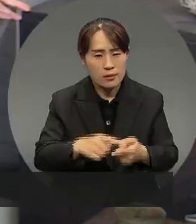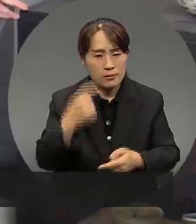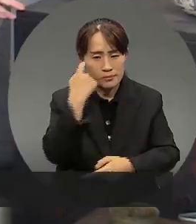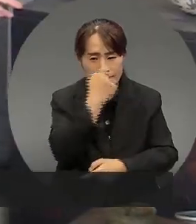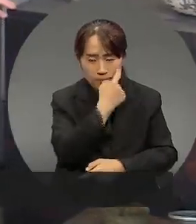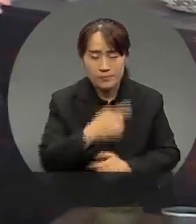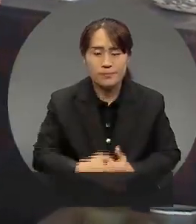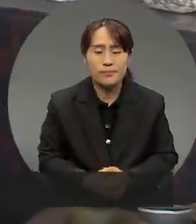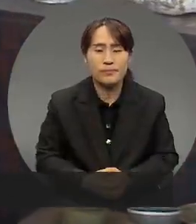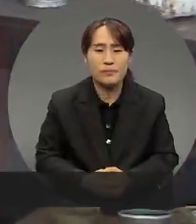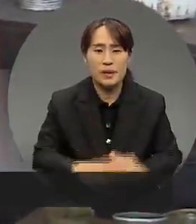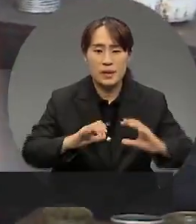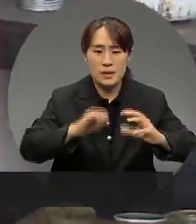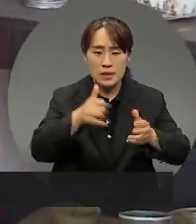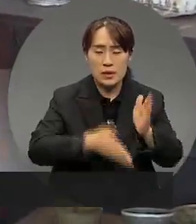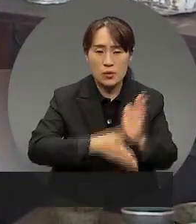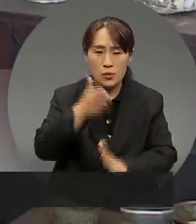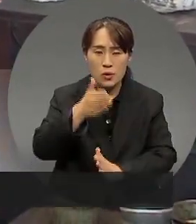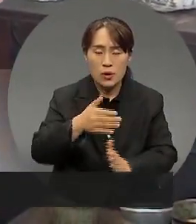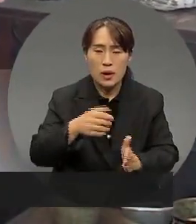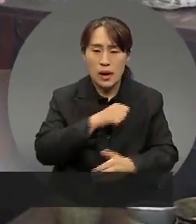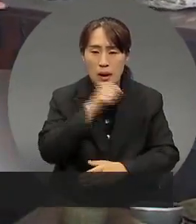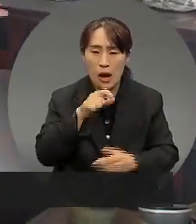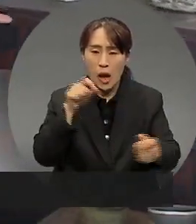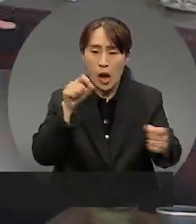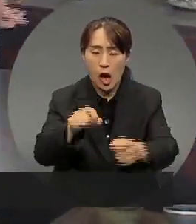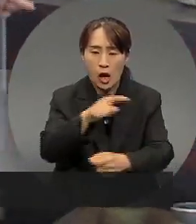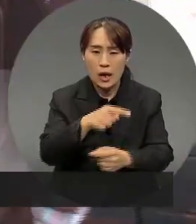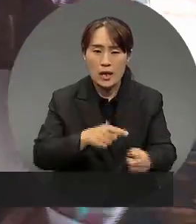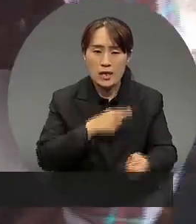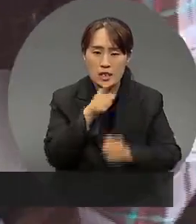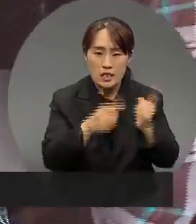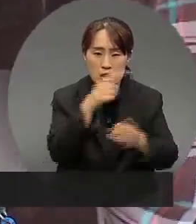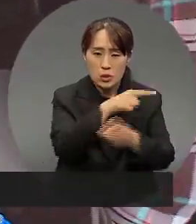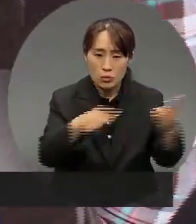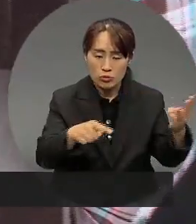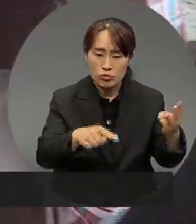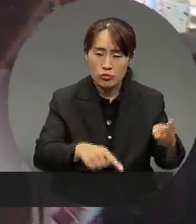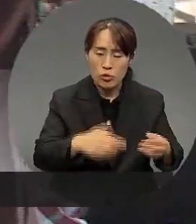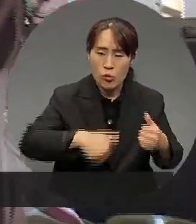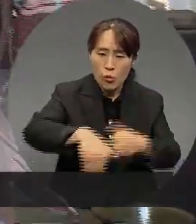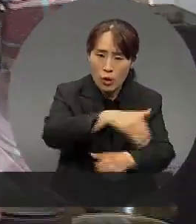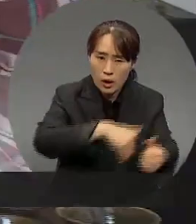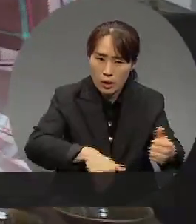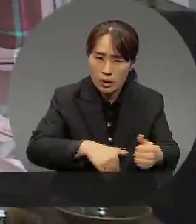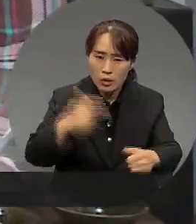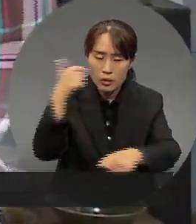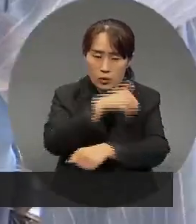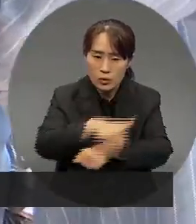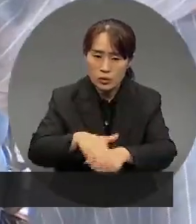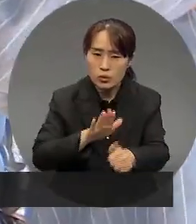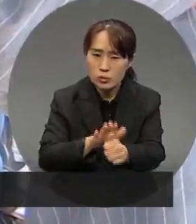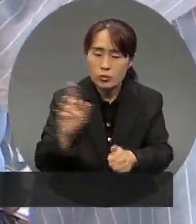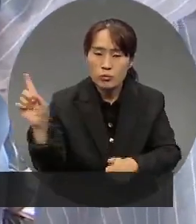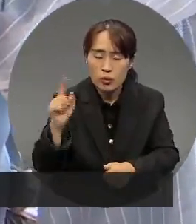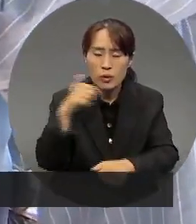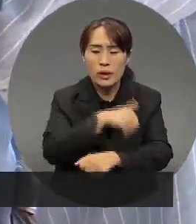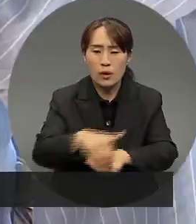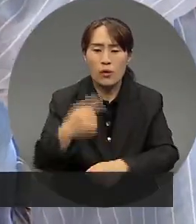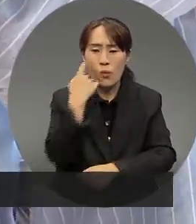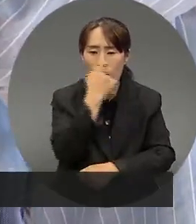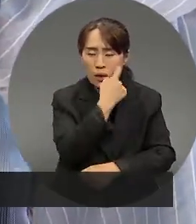살펴봅니다 세계 공해도시 선정을 앞두고 신청서를 낸 청주의 인프라와 정책적 의지 계획을